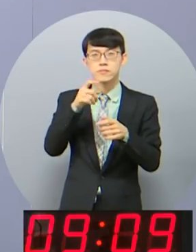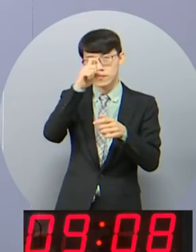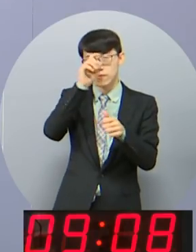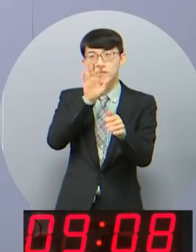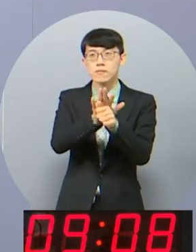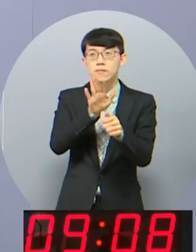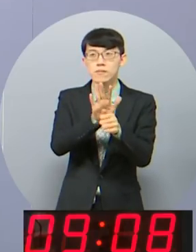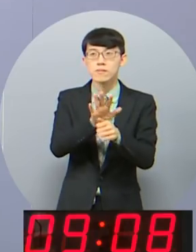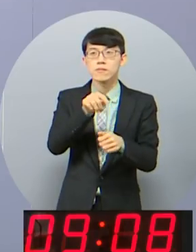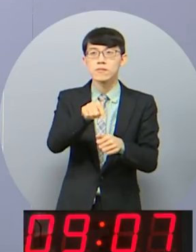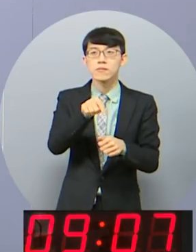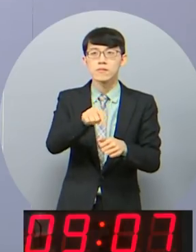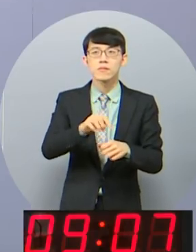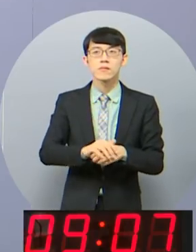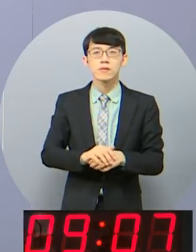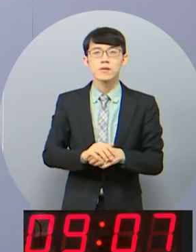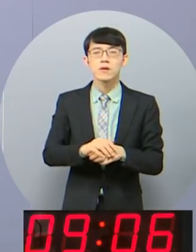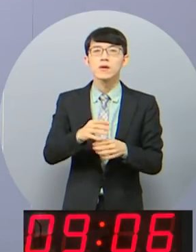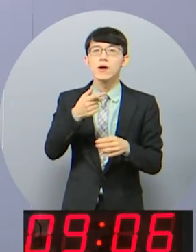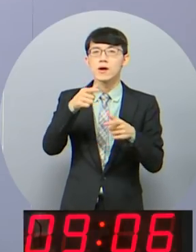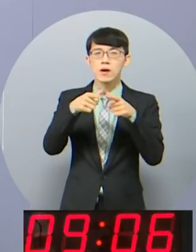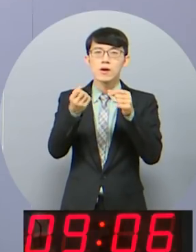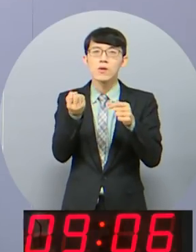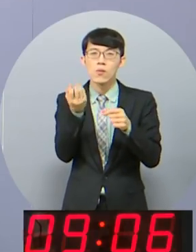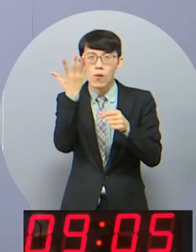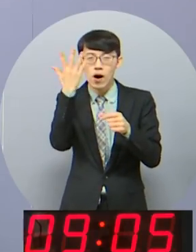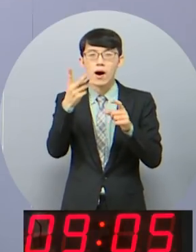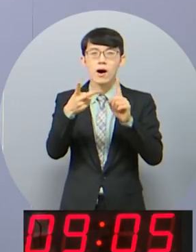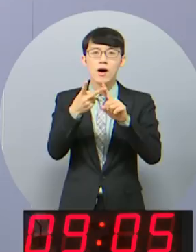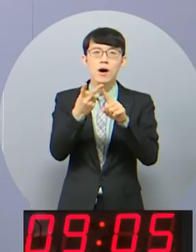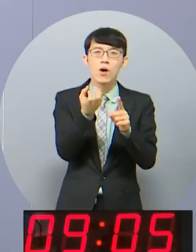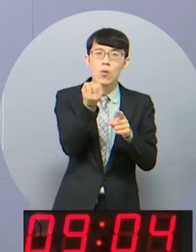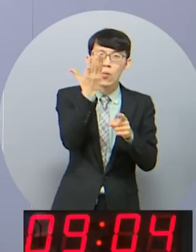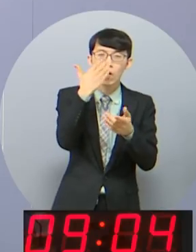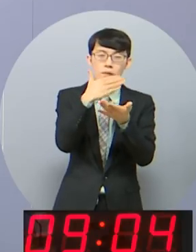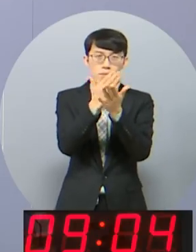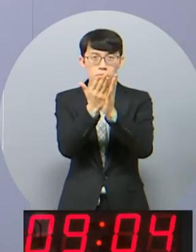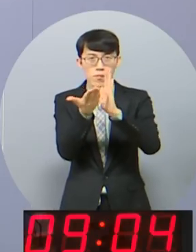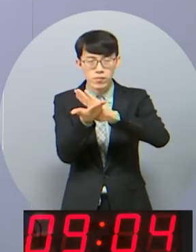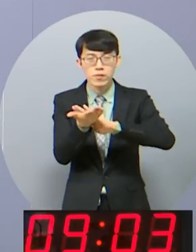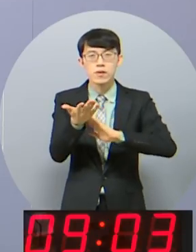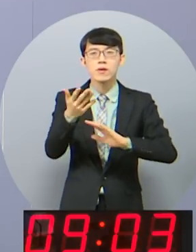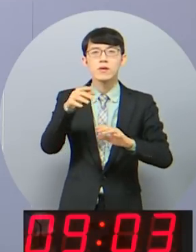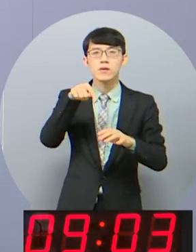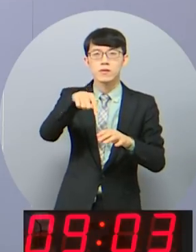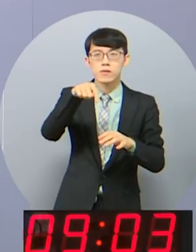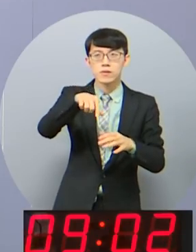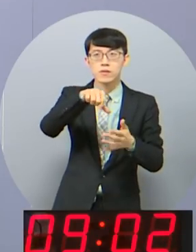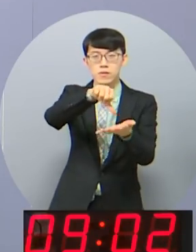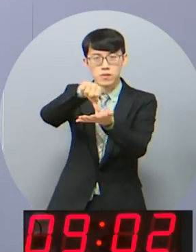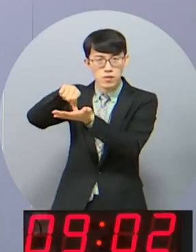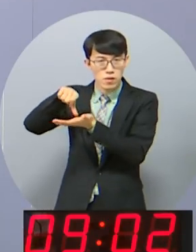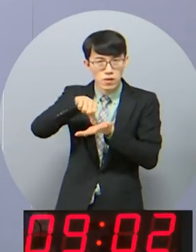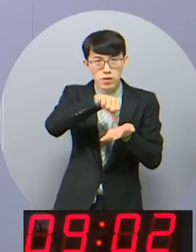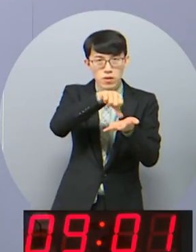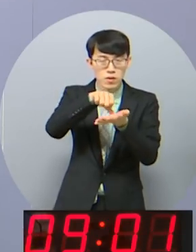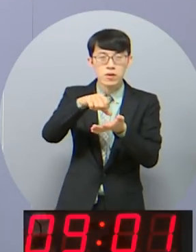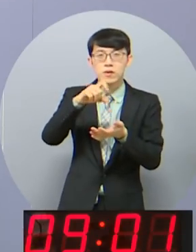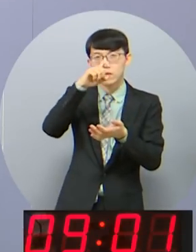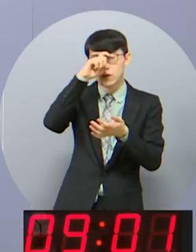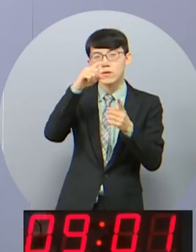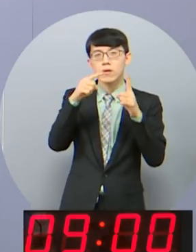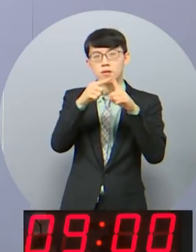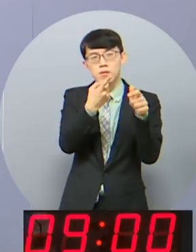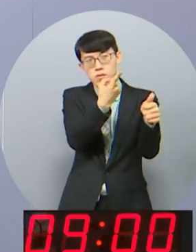个木莲花、甲樱花，啊，甲咱所有风貌带来，互咱这个人潮啊，会当去遐运